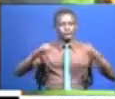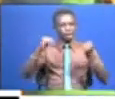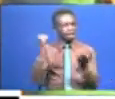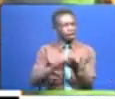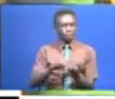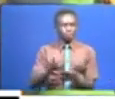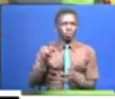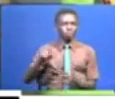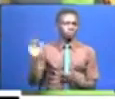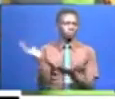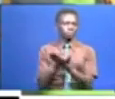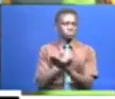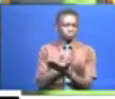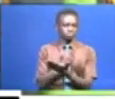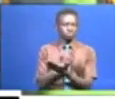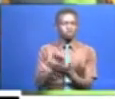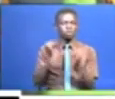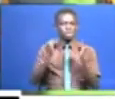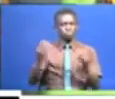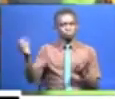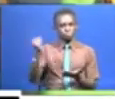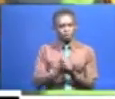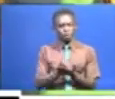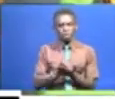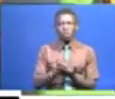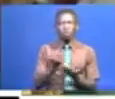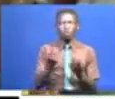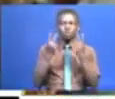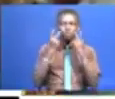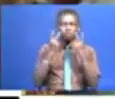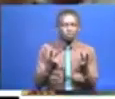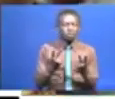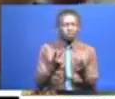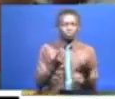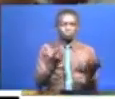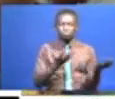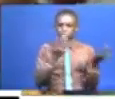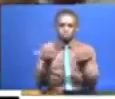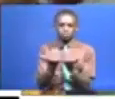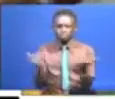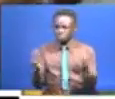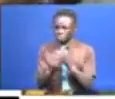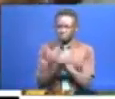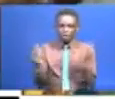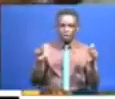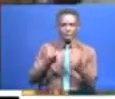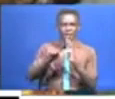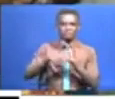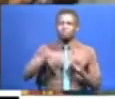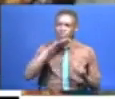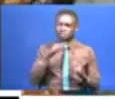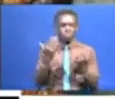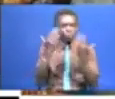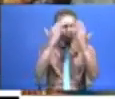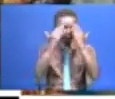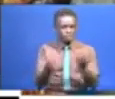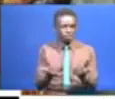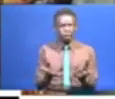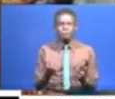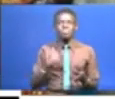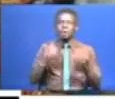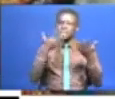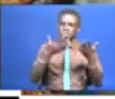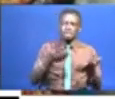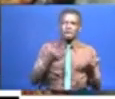pale daktari anaweza pitia ndio akuja akutea watoto wakiwa wazima? Mimi mwenyewe nilikuwa pale wakati tulikuwa tunazika watoto.